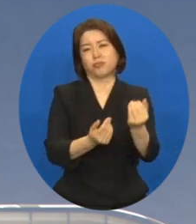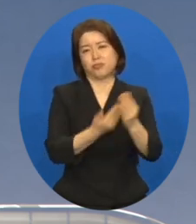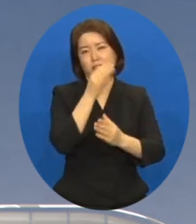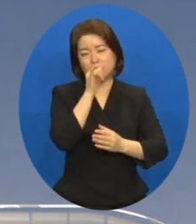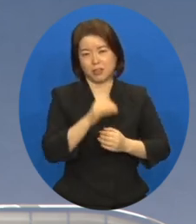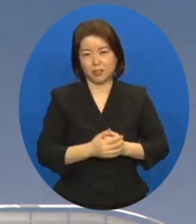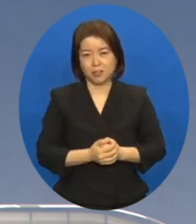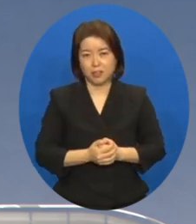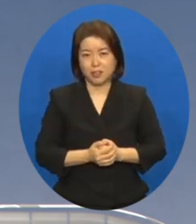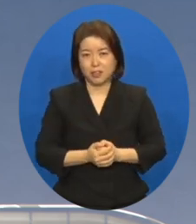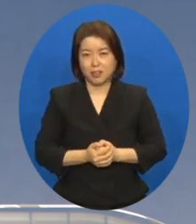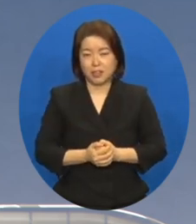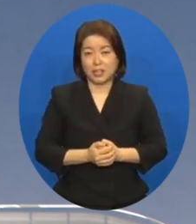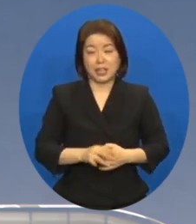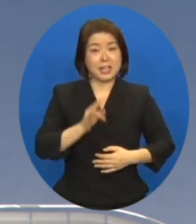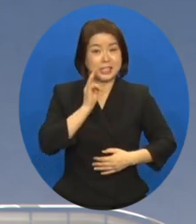예언은